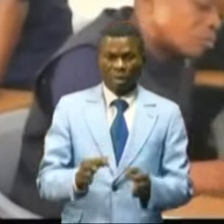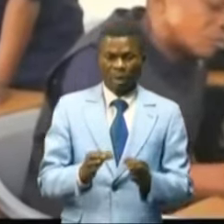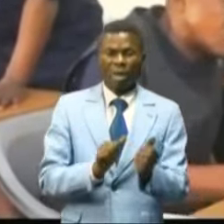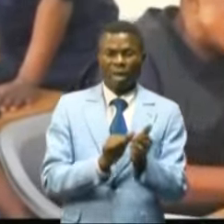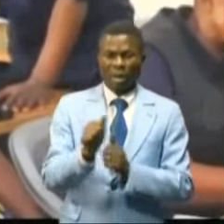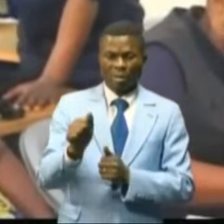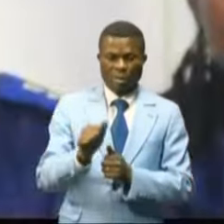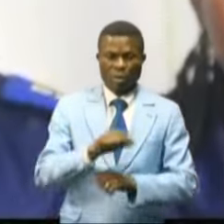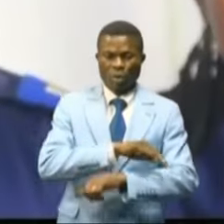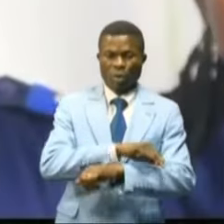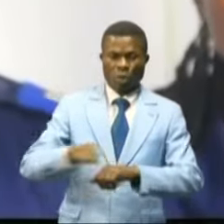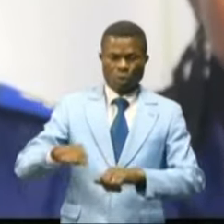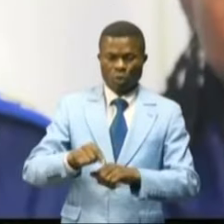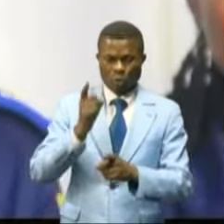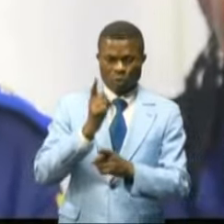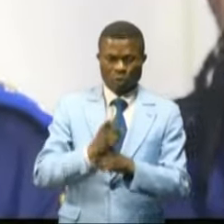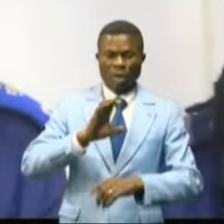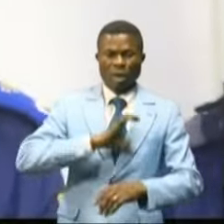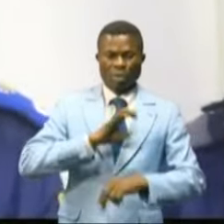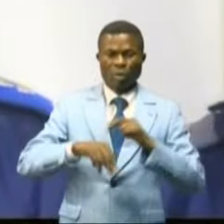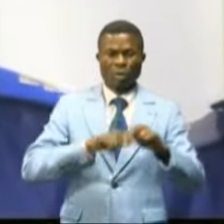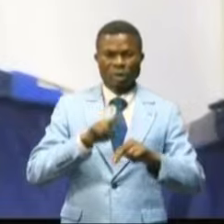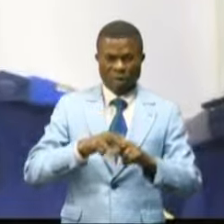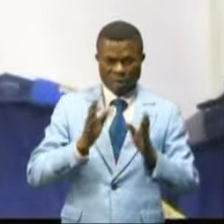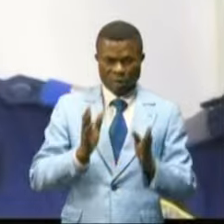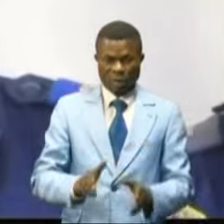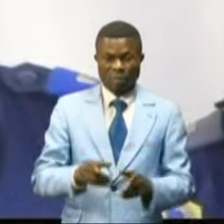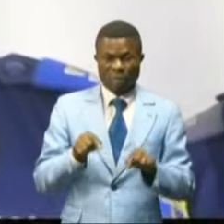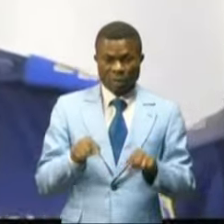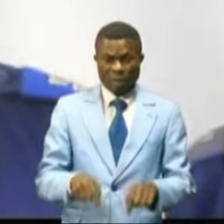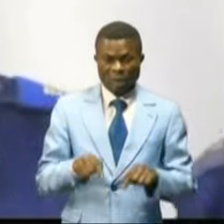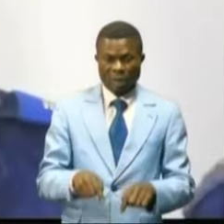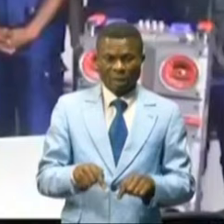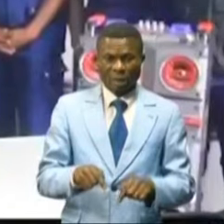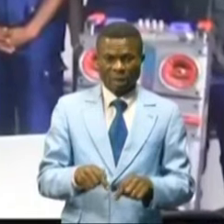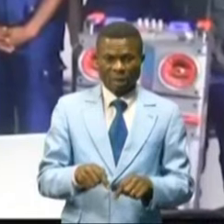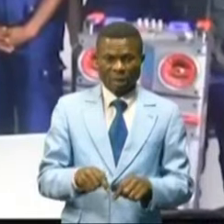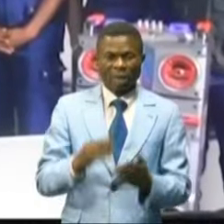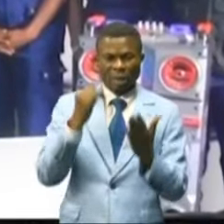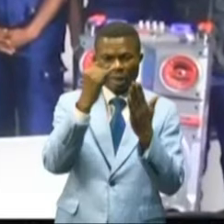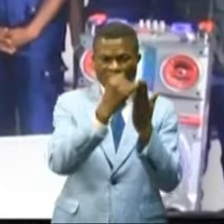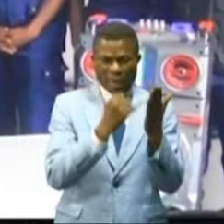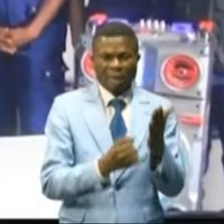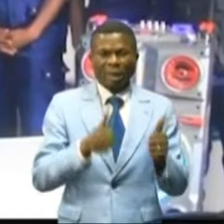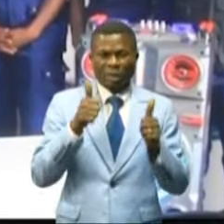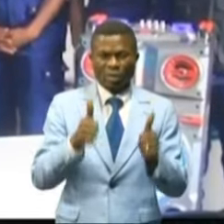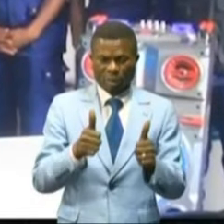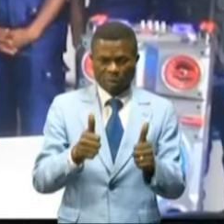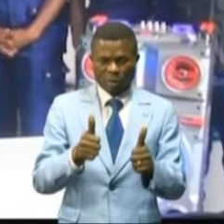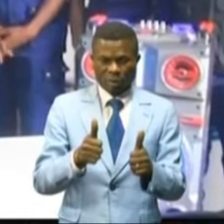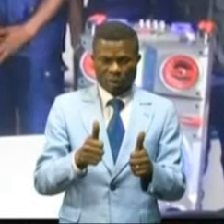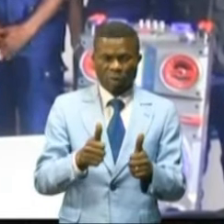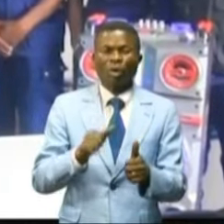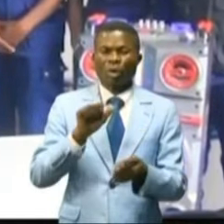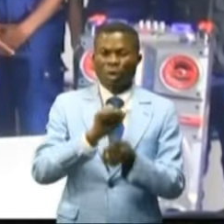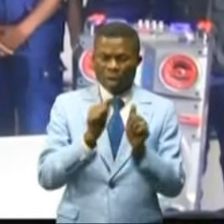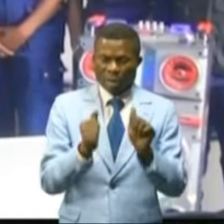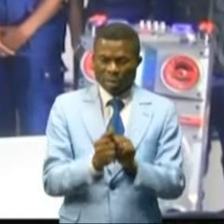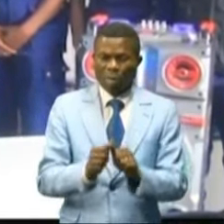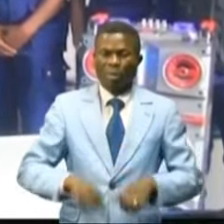les structures judiciaires de la police. Ici, il s'agit de bien identifier le parcours délinquant d'un